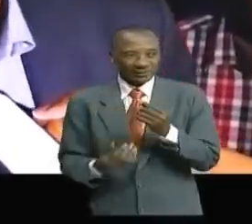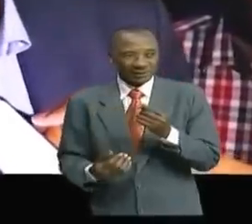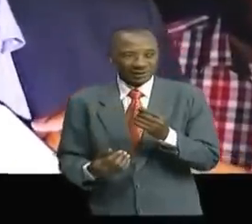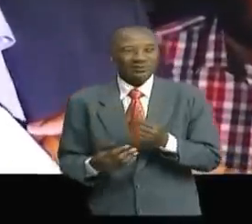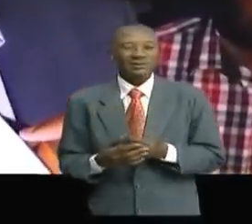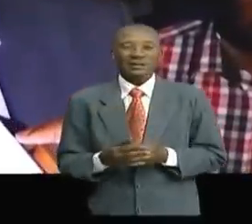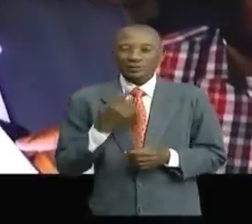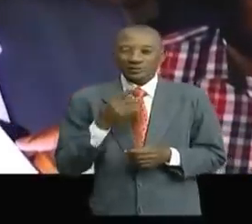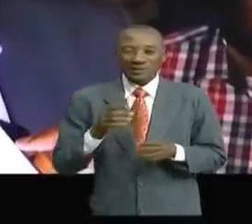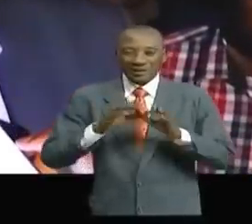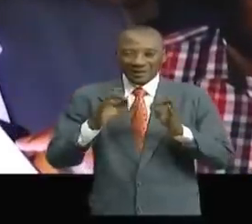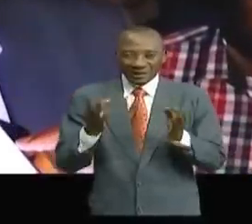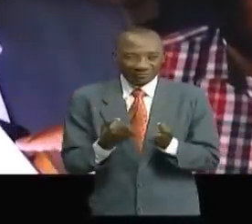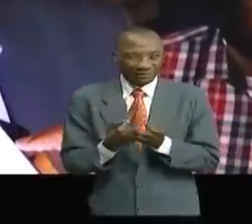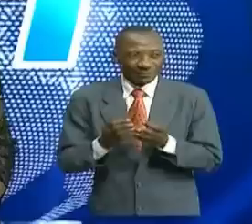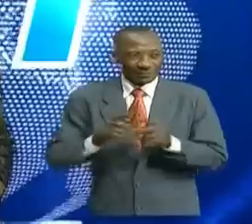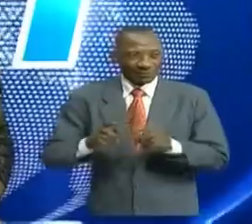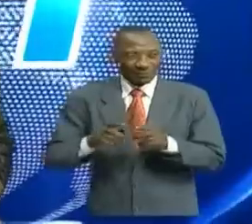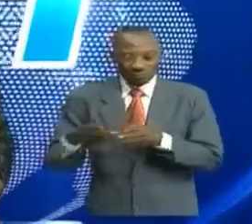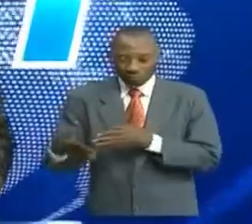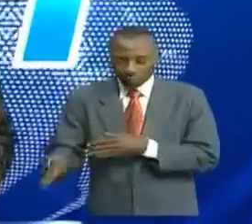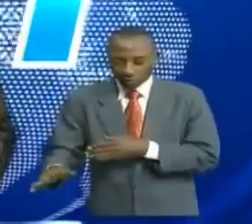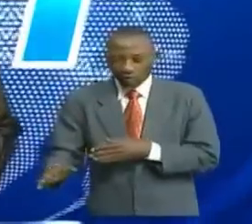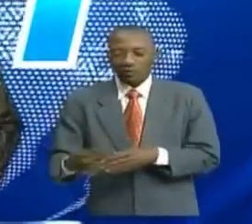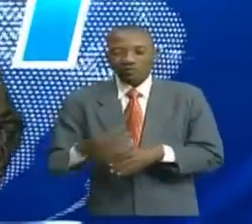ces familles éprouvées.